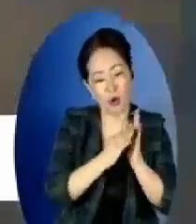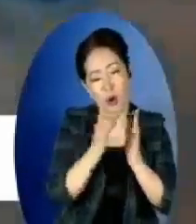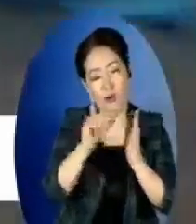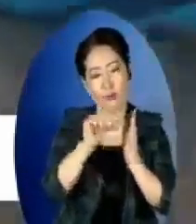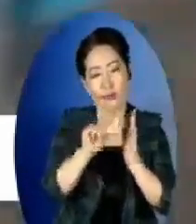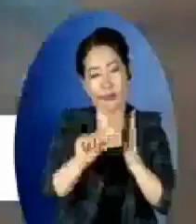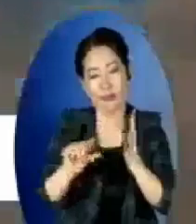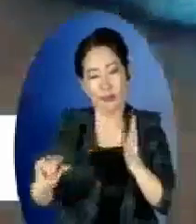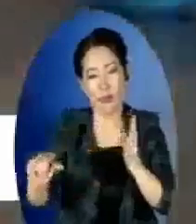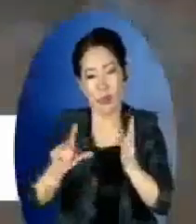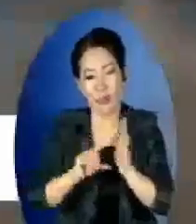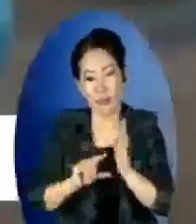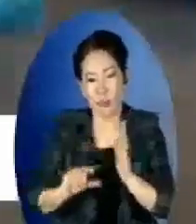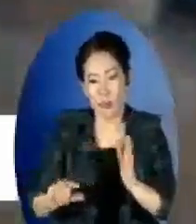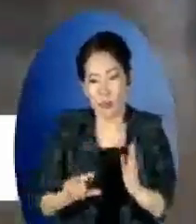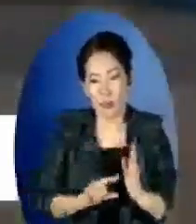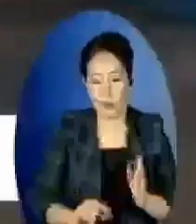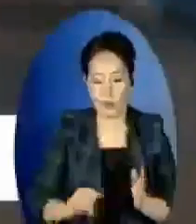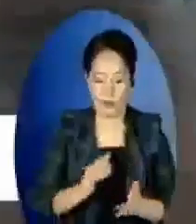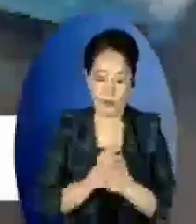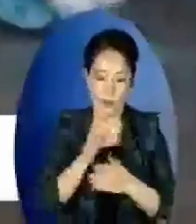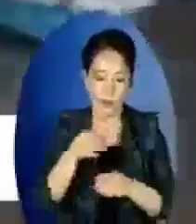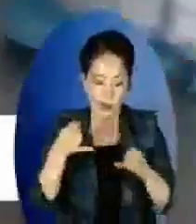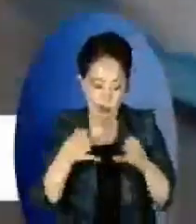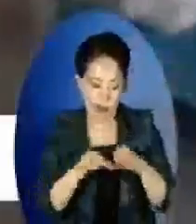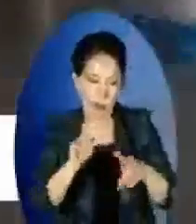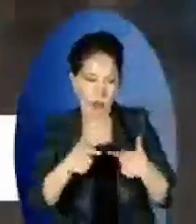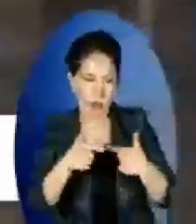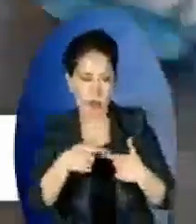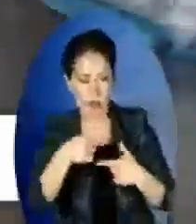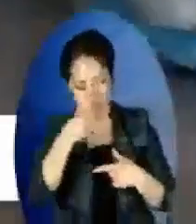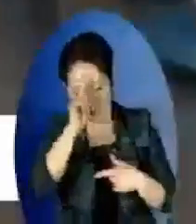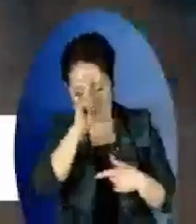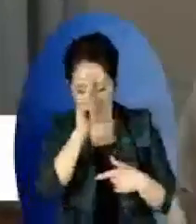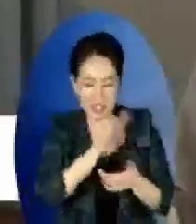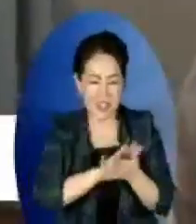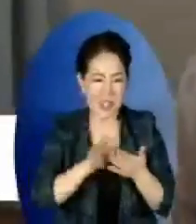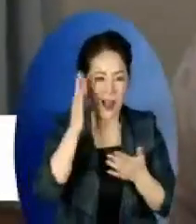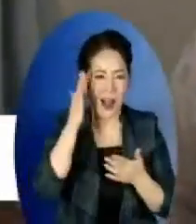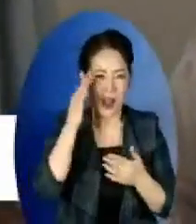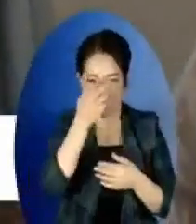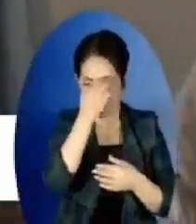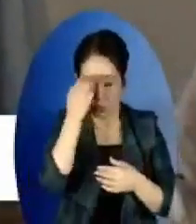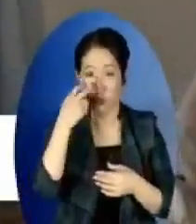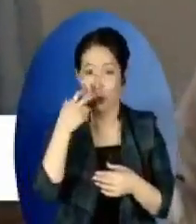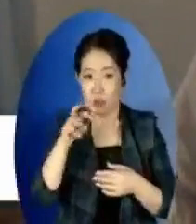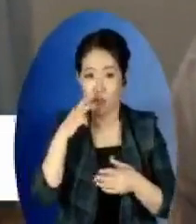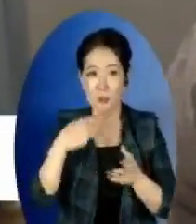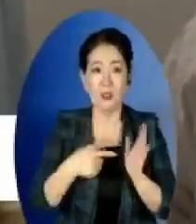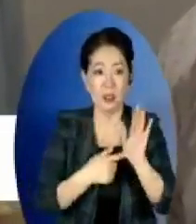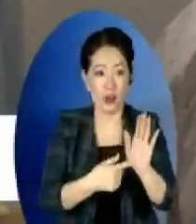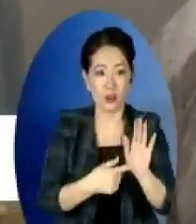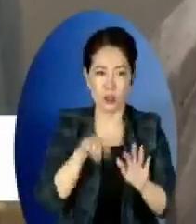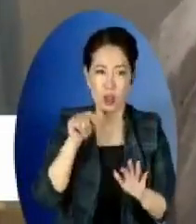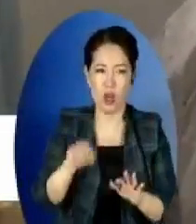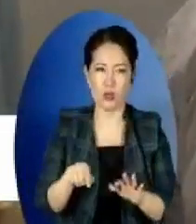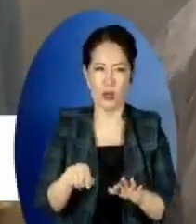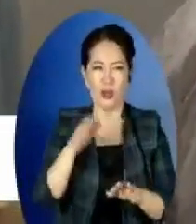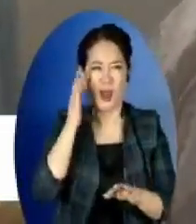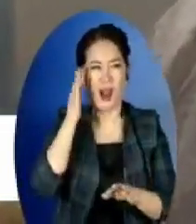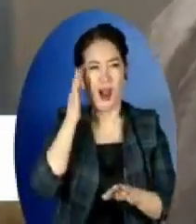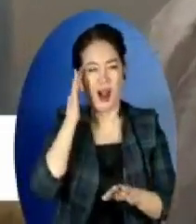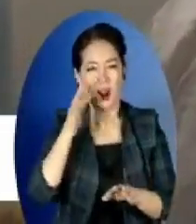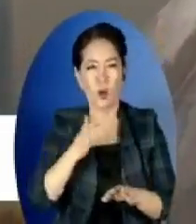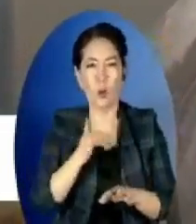байна. Хятадын эмч мэрэгжилтнүүд вирусын эсрэг эмчилгээний шинэ аргыг туршиж эхэлсэн тухай мэдээллийг бид хүргэж байсан. За, тэгвэл энэхүү